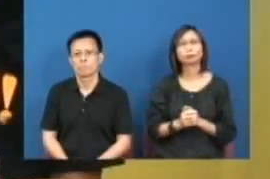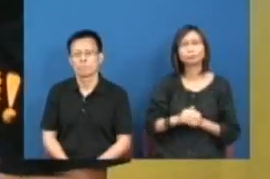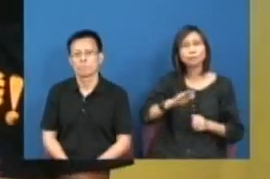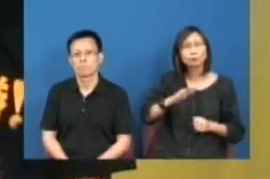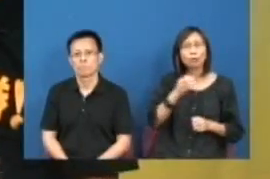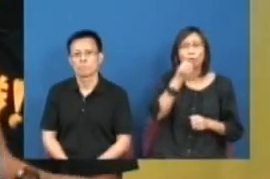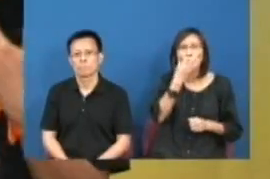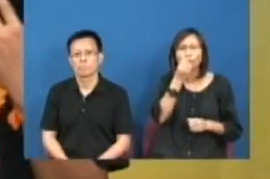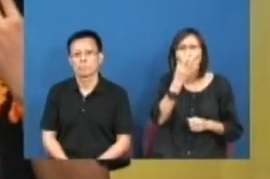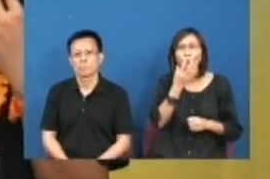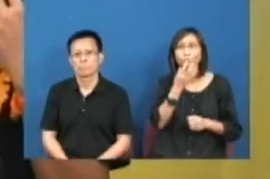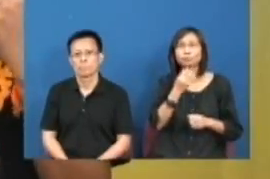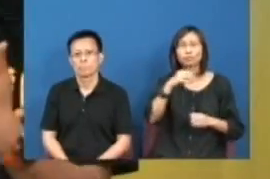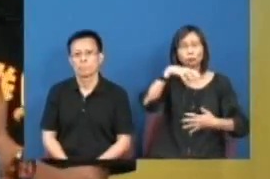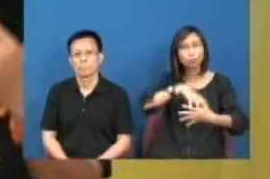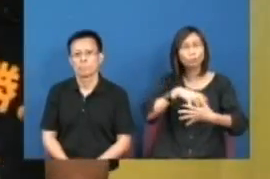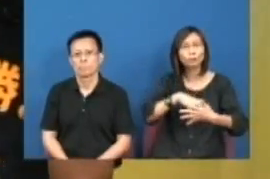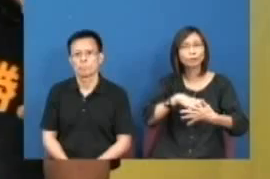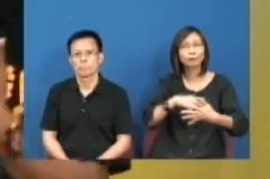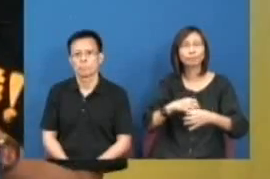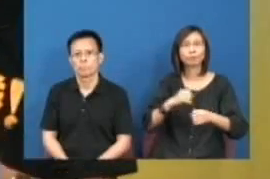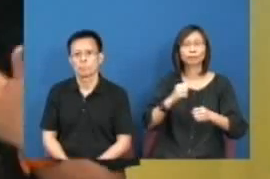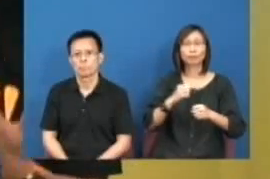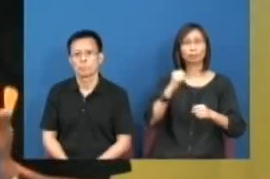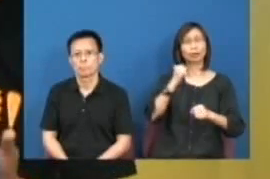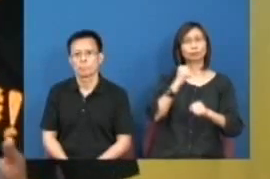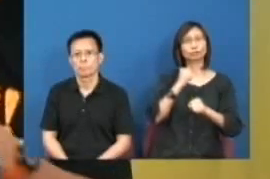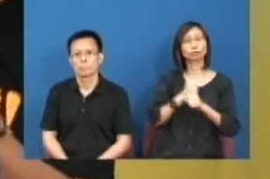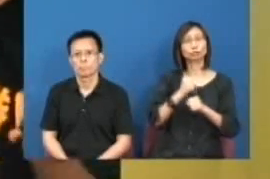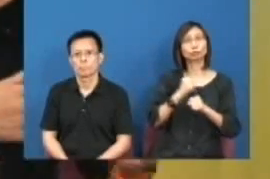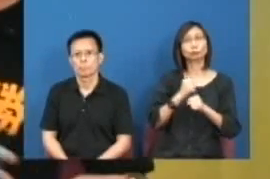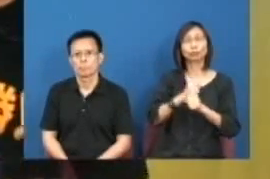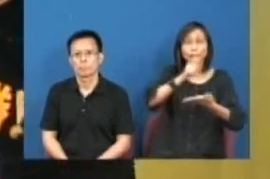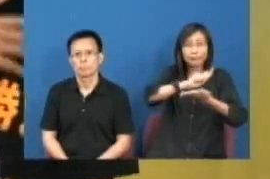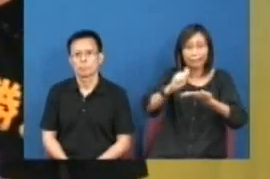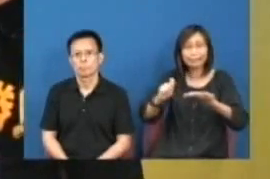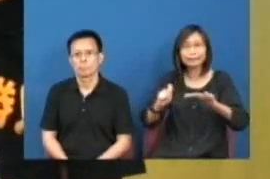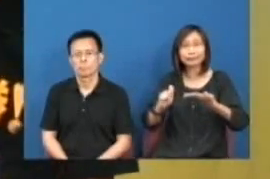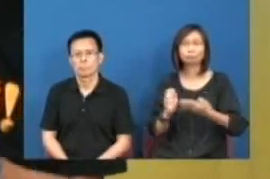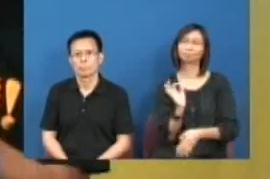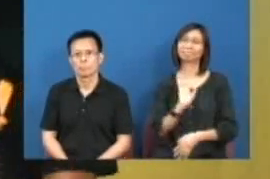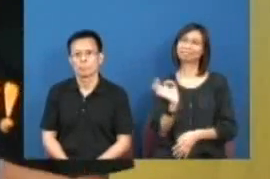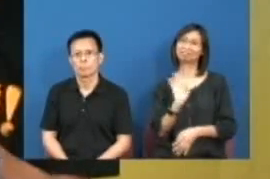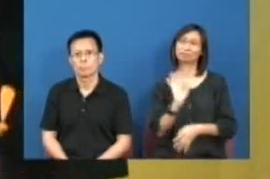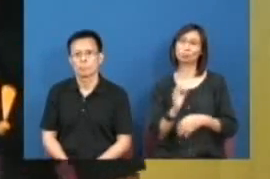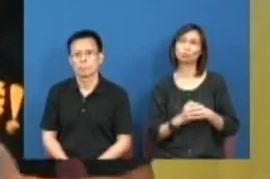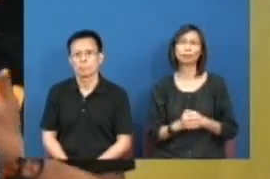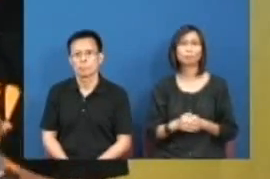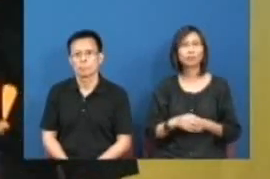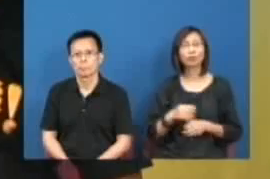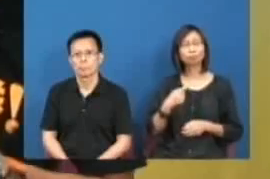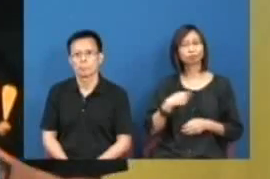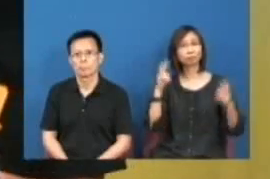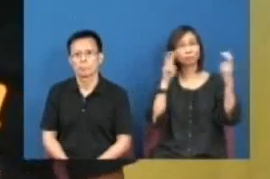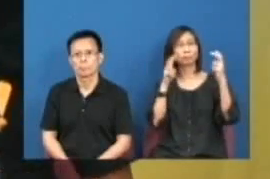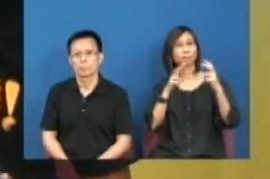連香港一啲行政啊管理人員都唔需要啦，都嫌你貴啦，劈曬。即係好多識好多人，其實就